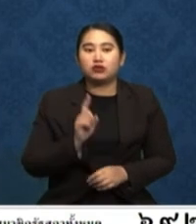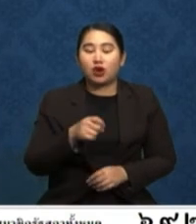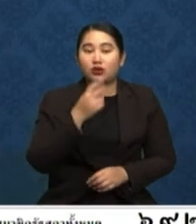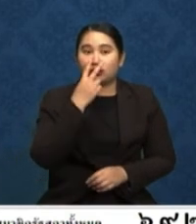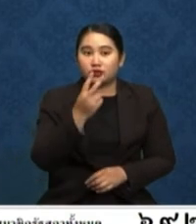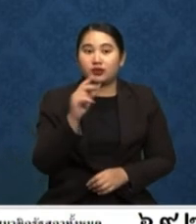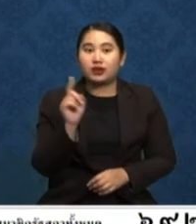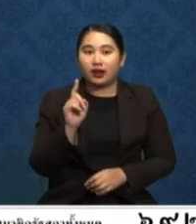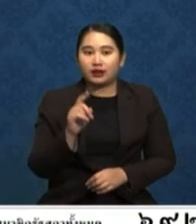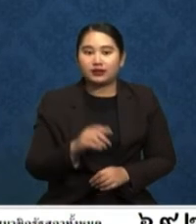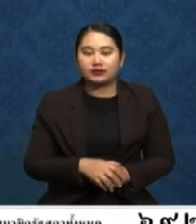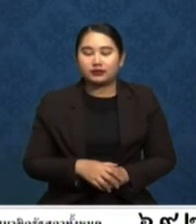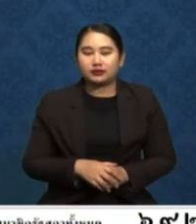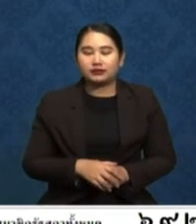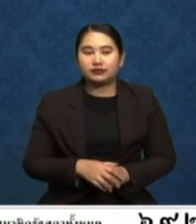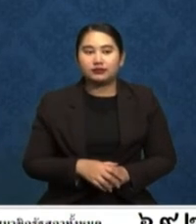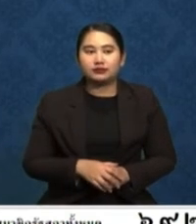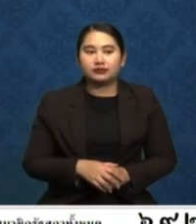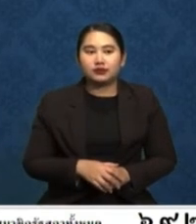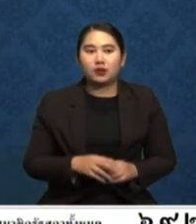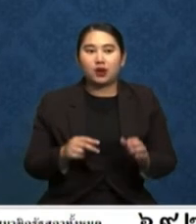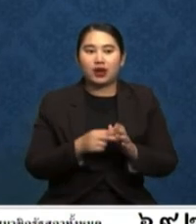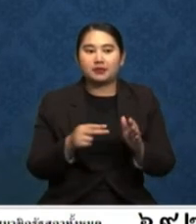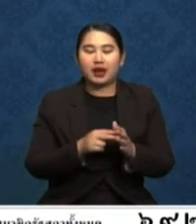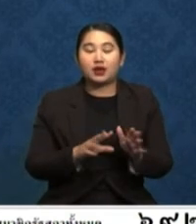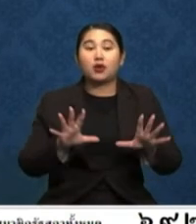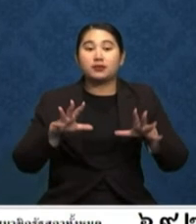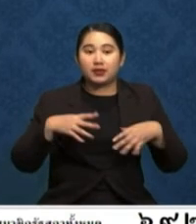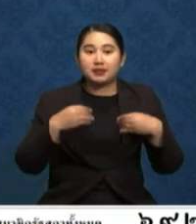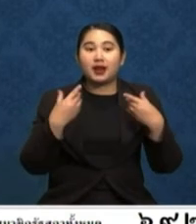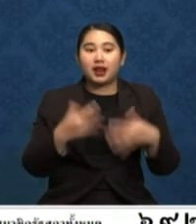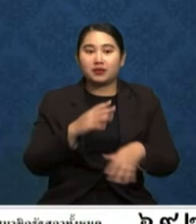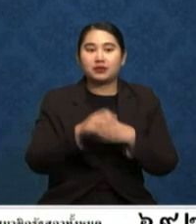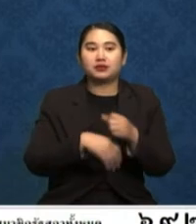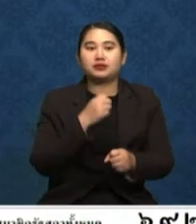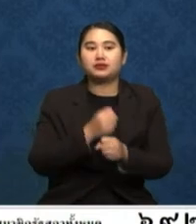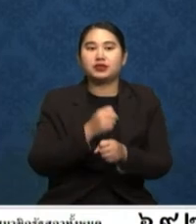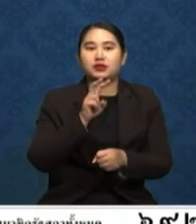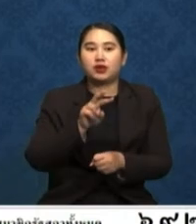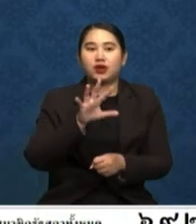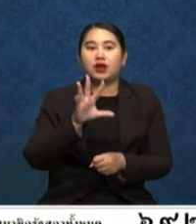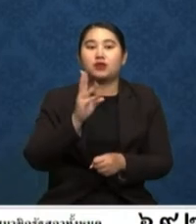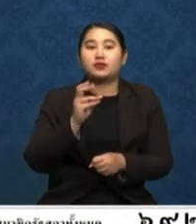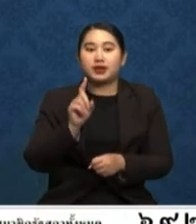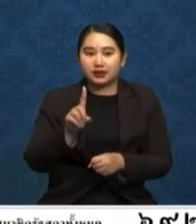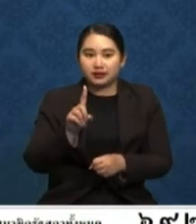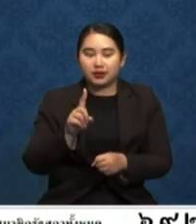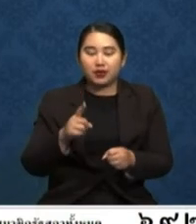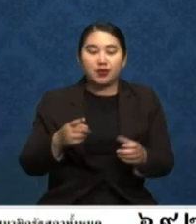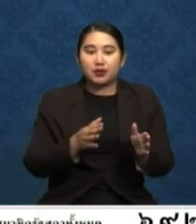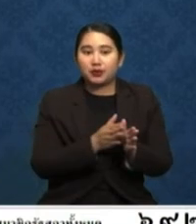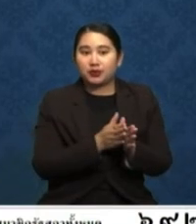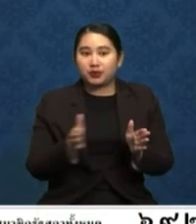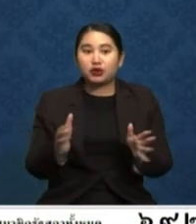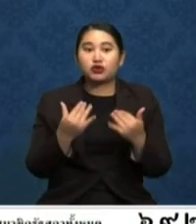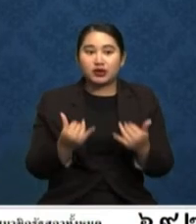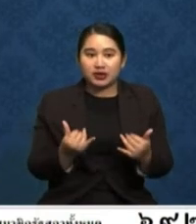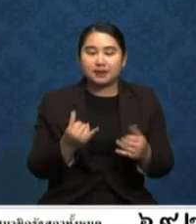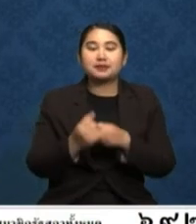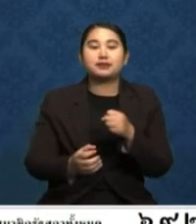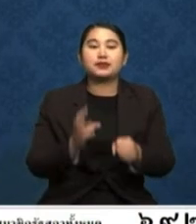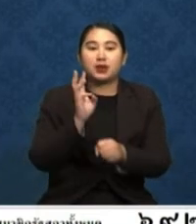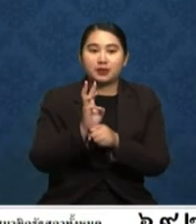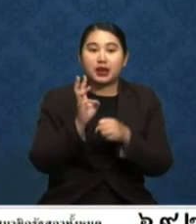ว่าหลังจากมีการลงนามรับหลักการกันไปแล้วแล้วตั้งแต่ปี2561จนถึงวันนี้เนี่ย 6ปีแล้วนะ